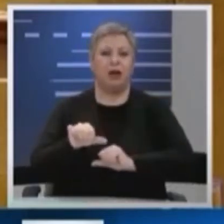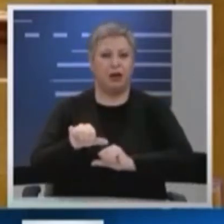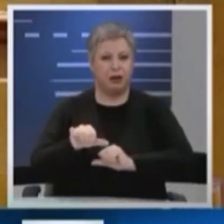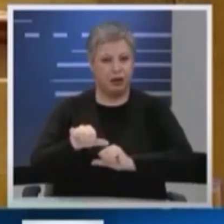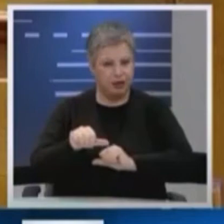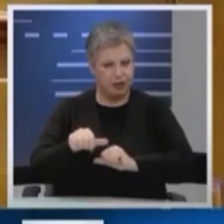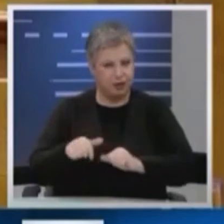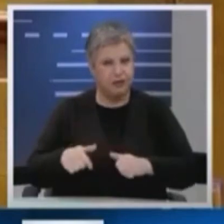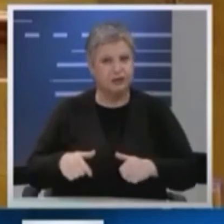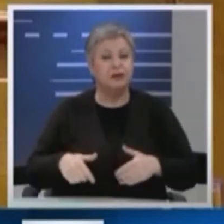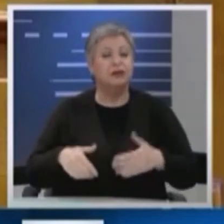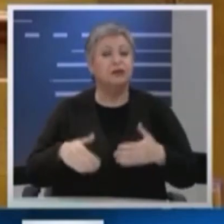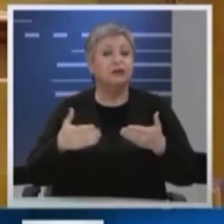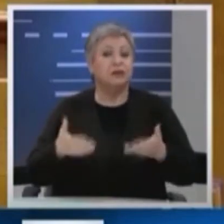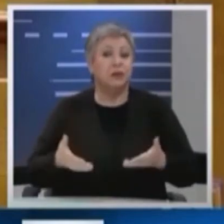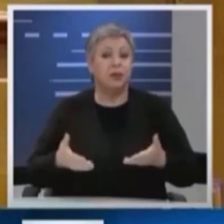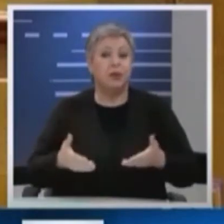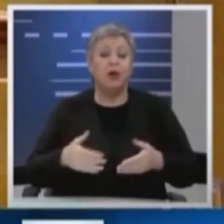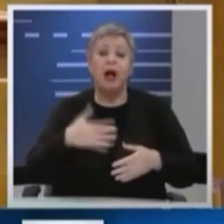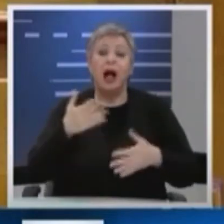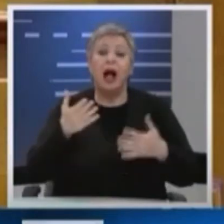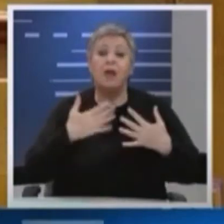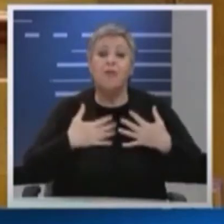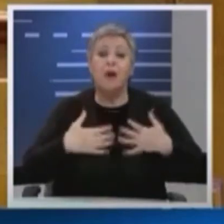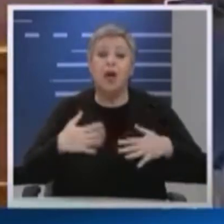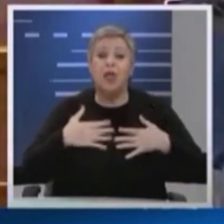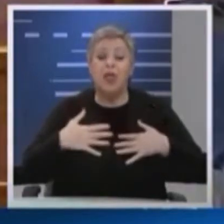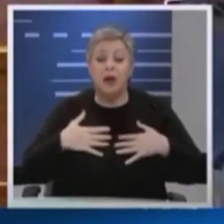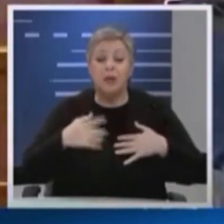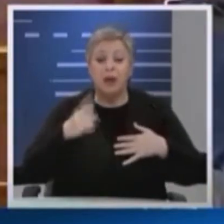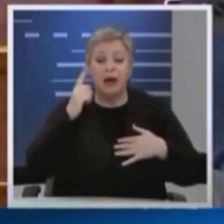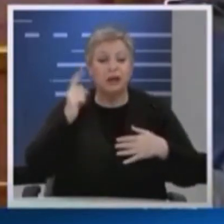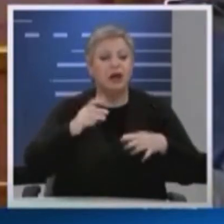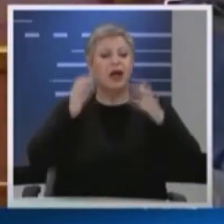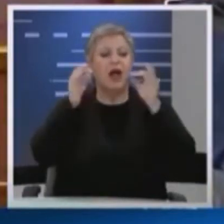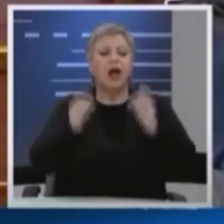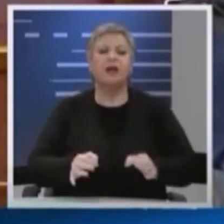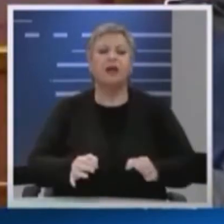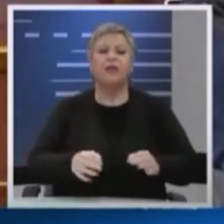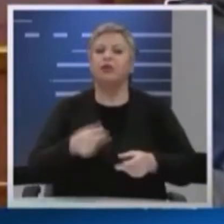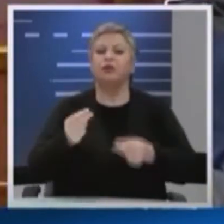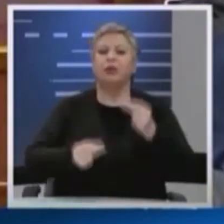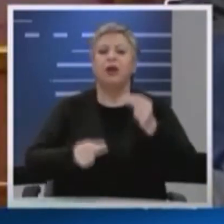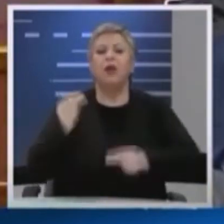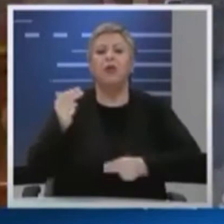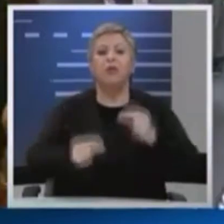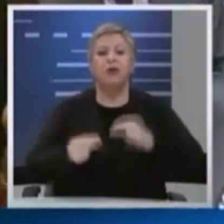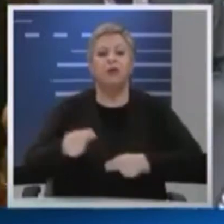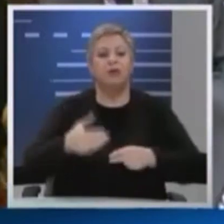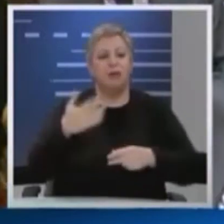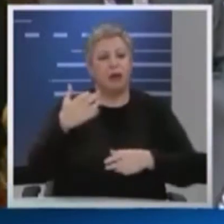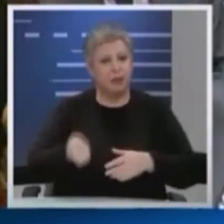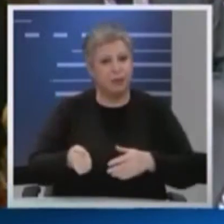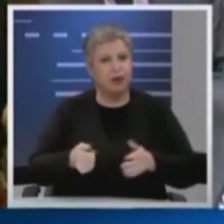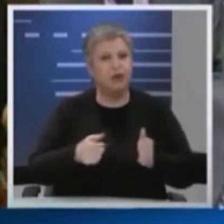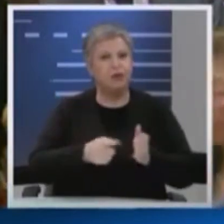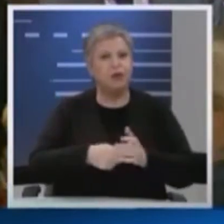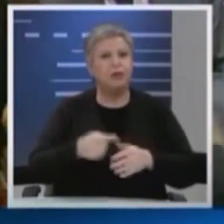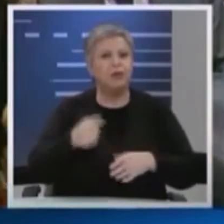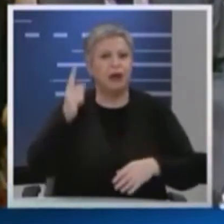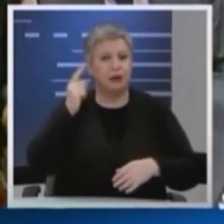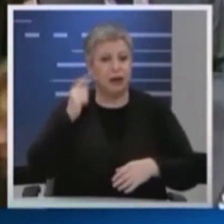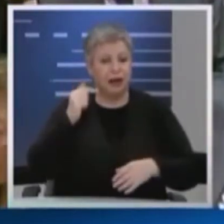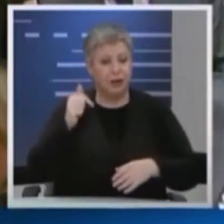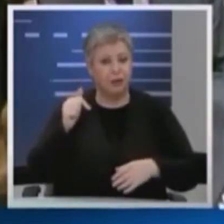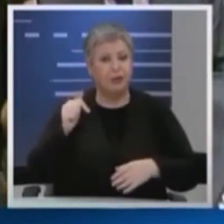κατά συνέπεια για να φτάσουμε στην ουσία του προβλήματος της χώρας είναι αυτονόητο. Το μεσοπρόθεσμο σχέδιο